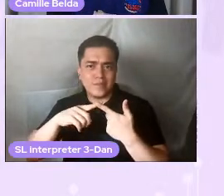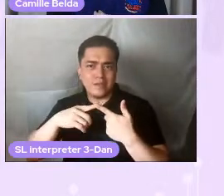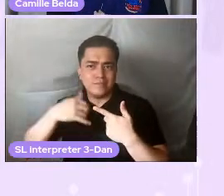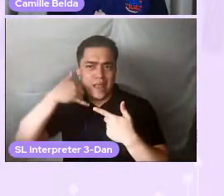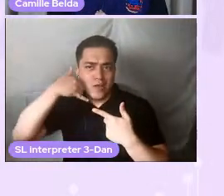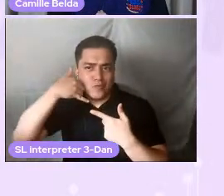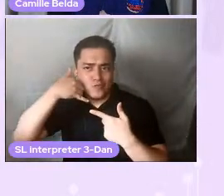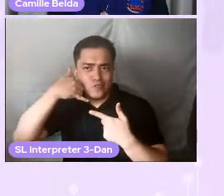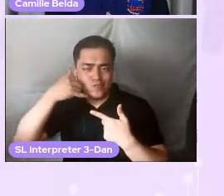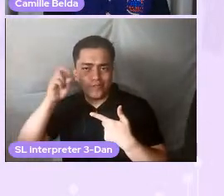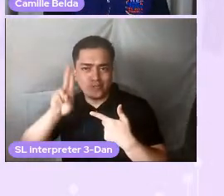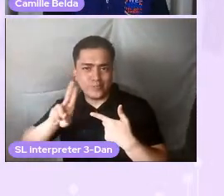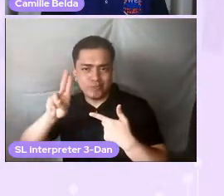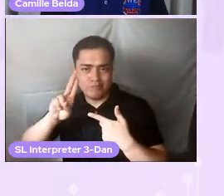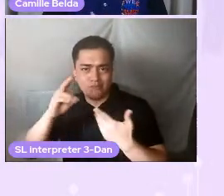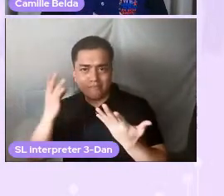Okay.